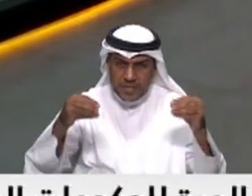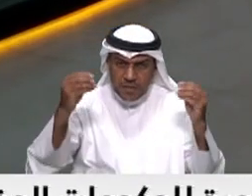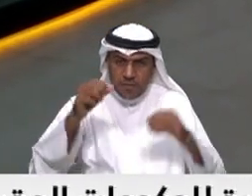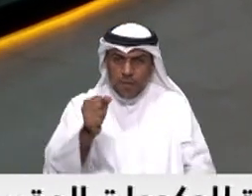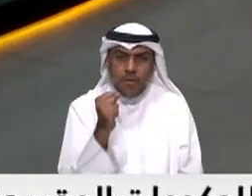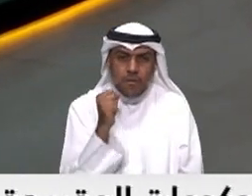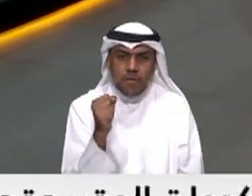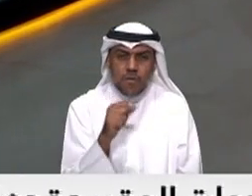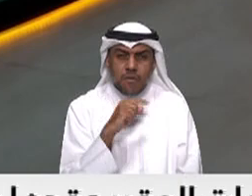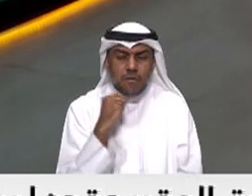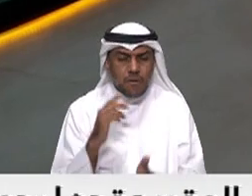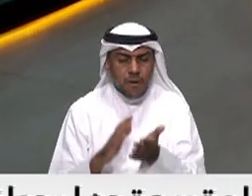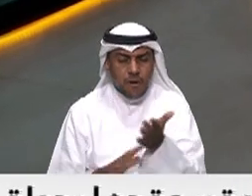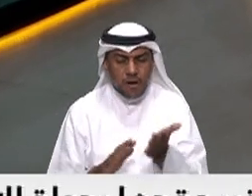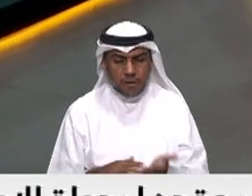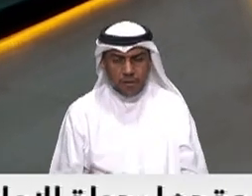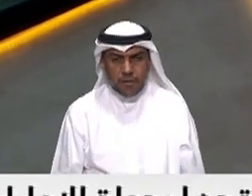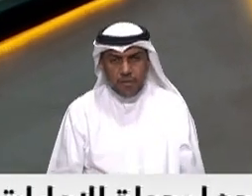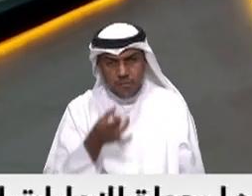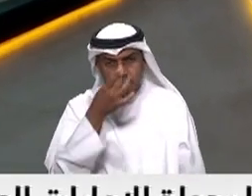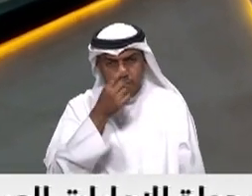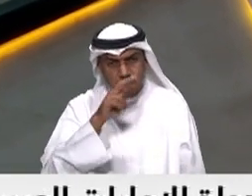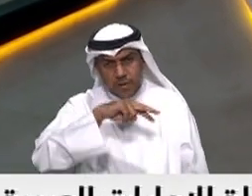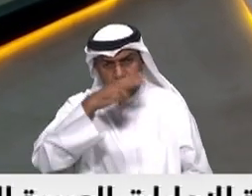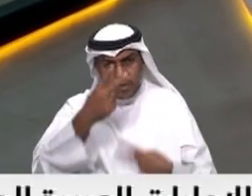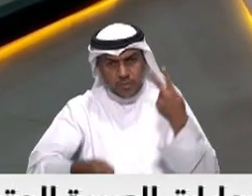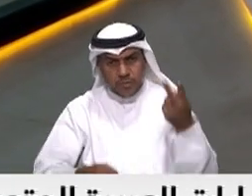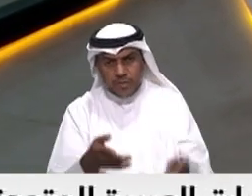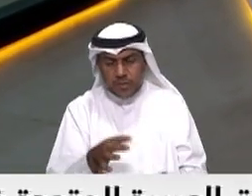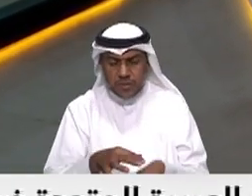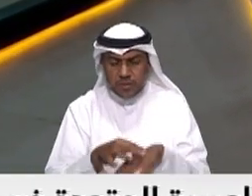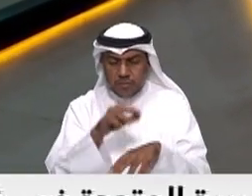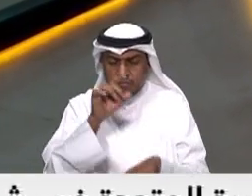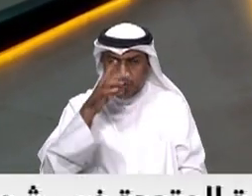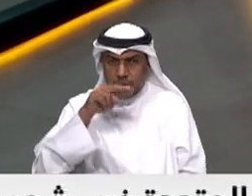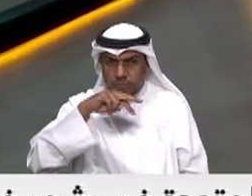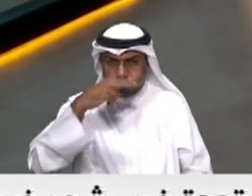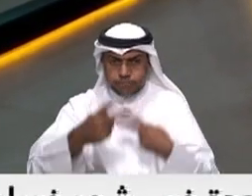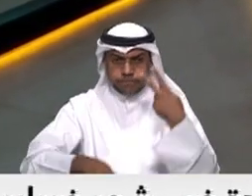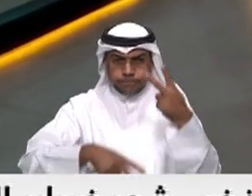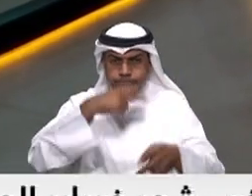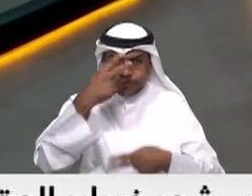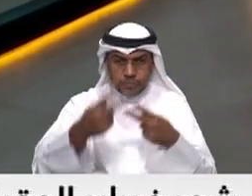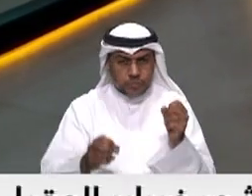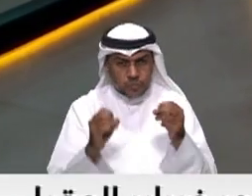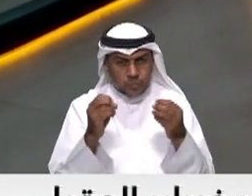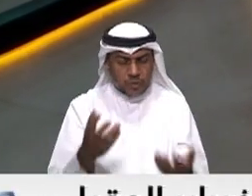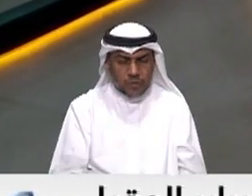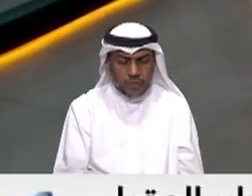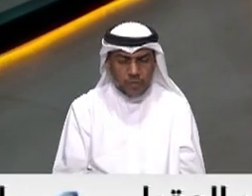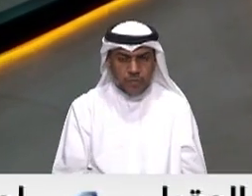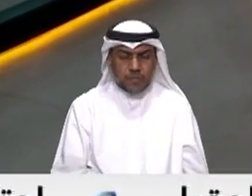أيضا سقوط عدد من القتلى في بلدة كفر حتى الجنوبية أيضا، حيث